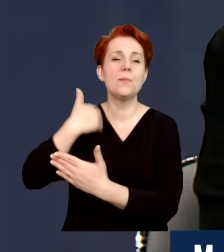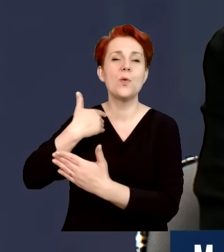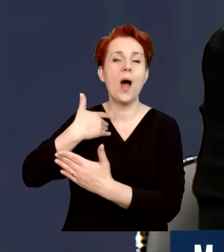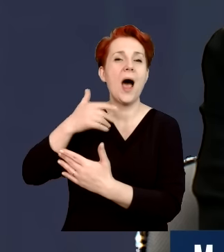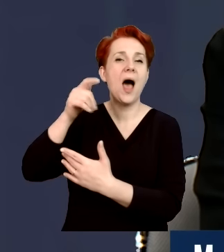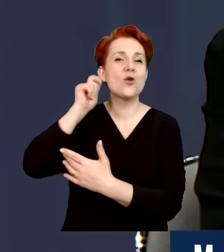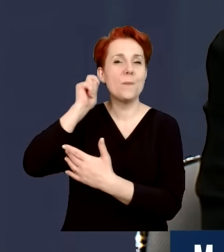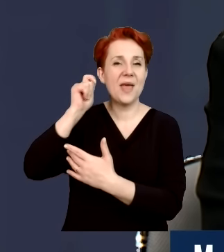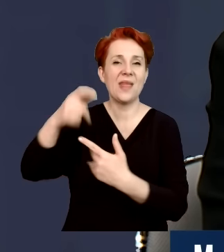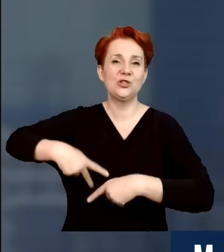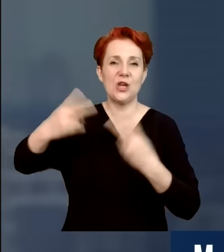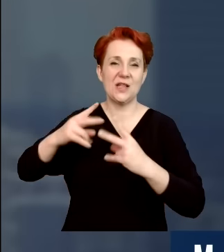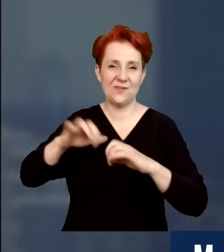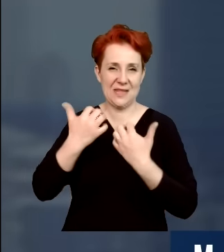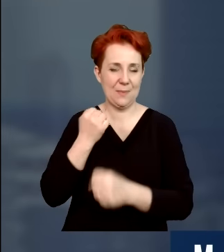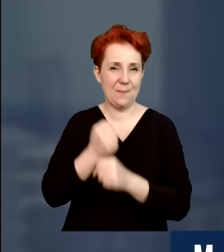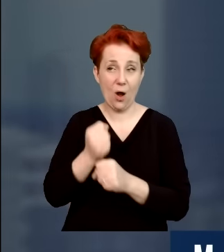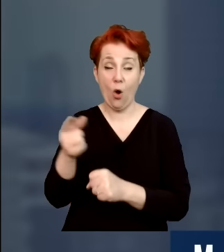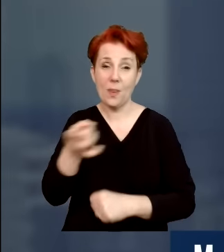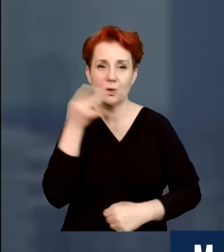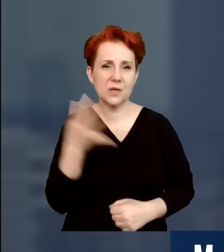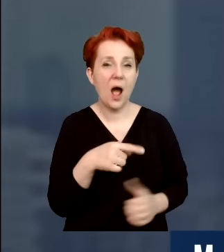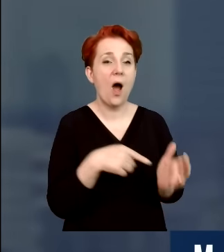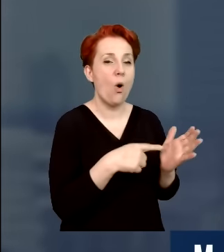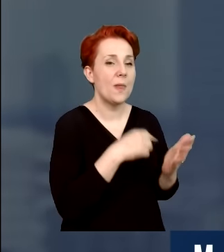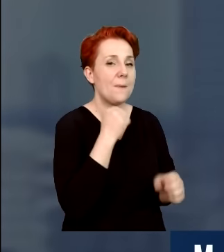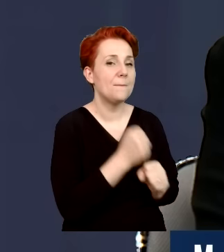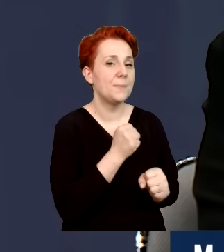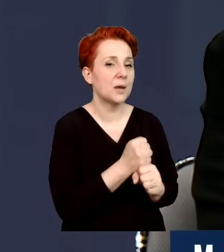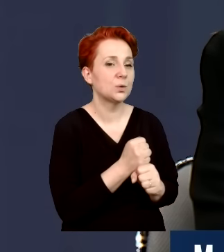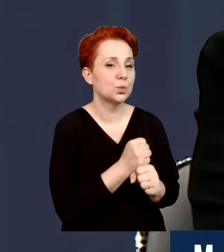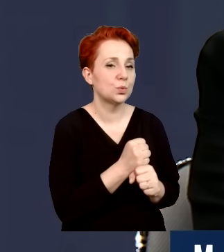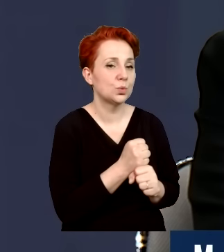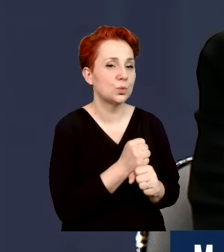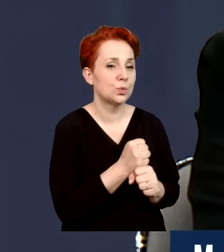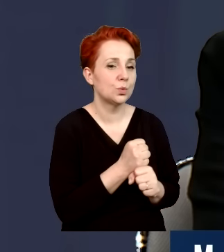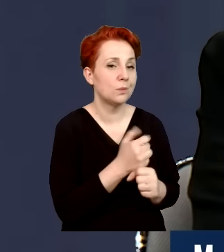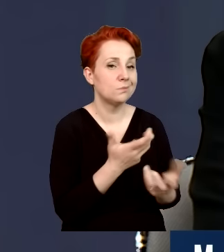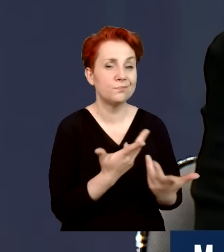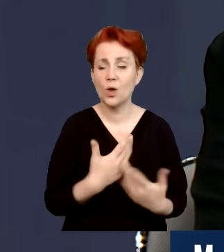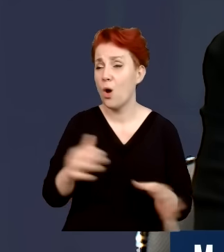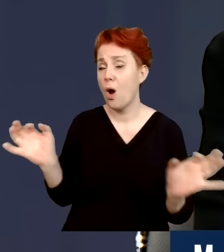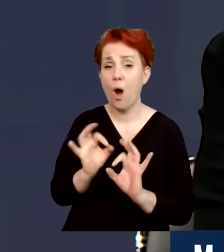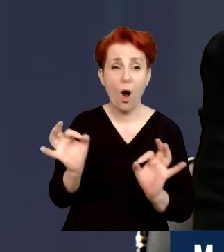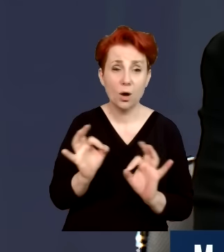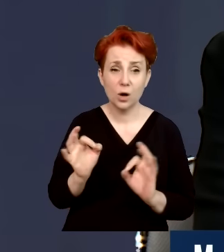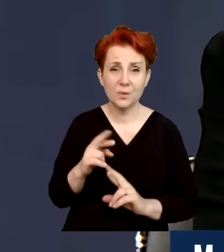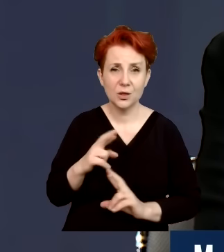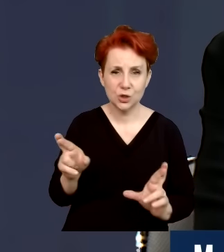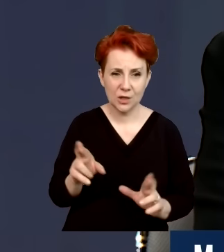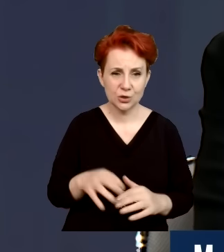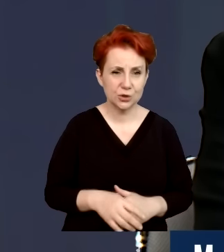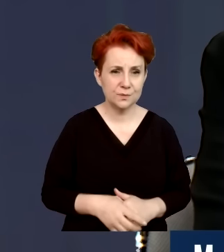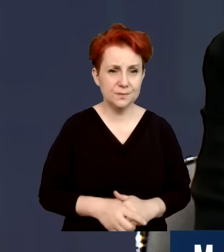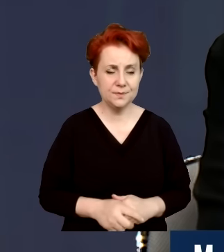która oskarżyła już teraz o nie... Teraz pracuje. Tak, o naprawdę potworne rzeczy. No, to VP Info z tego, tak, co